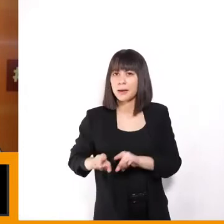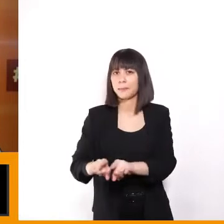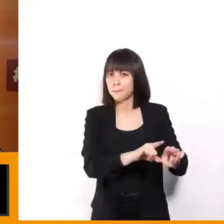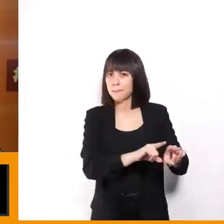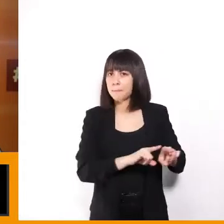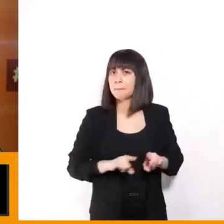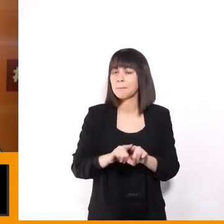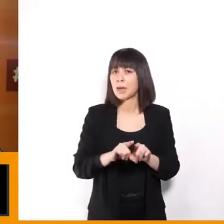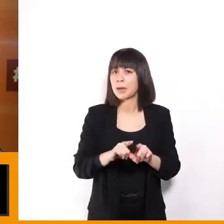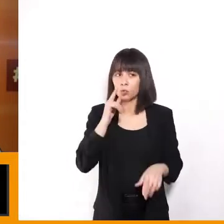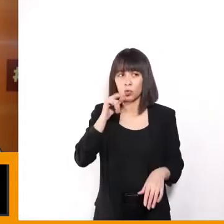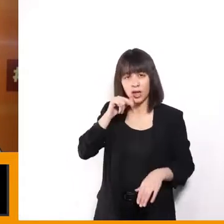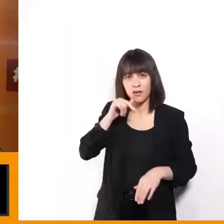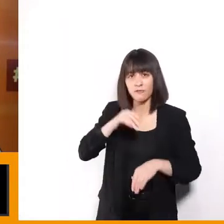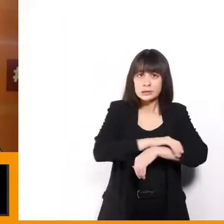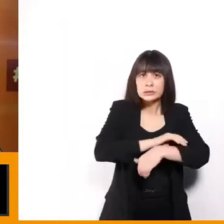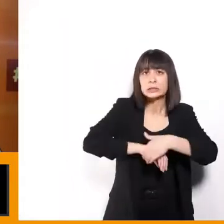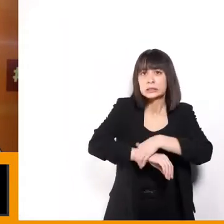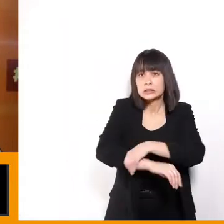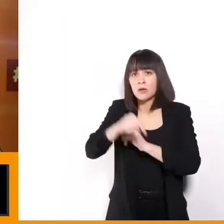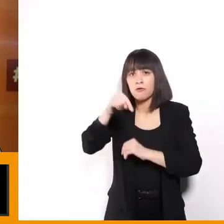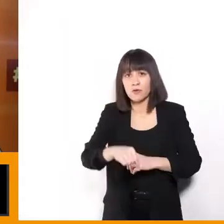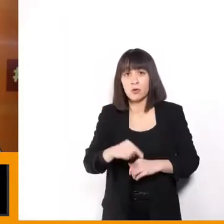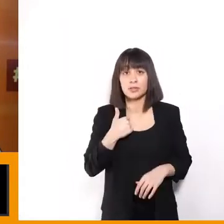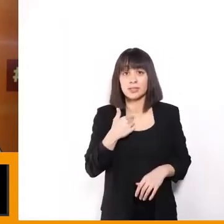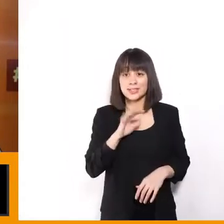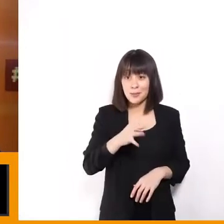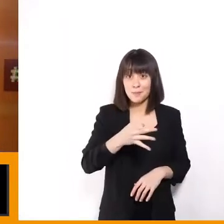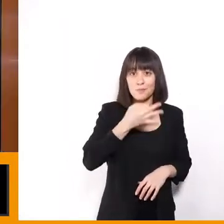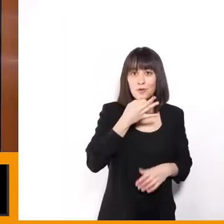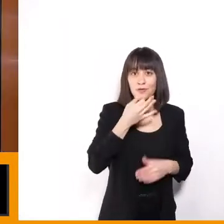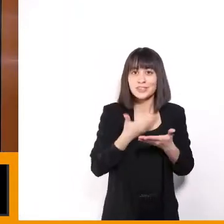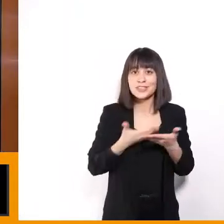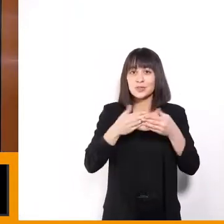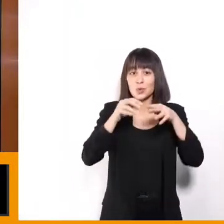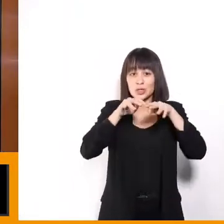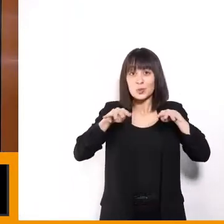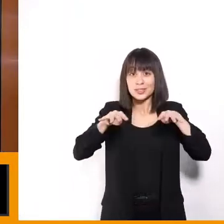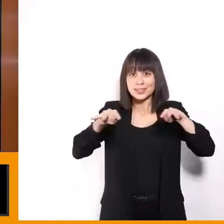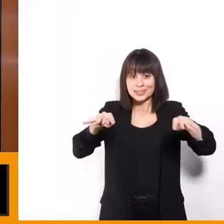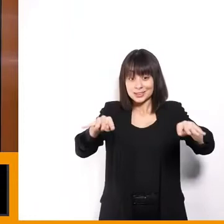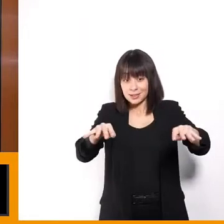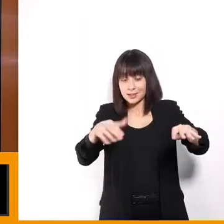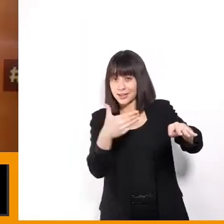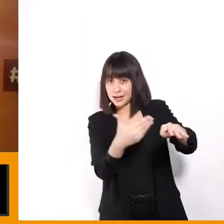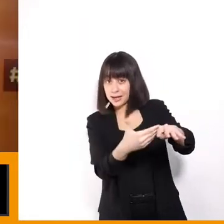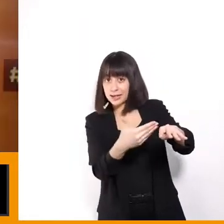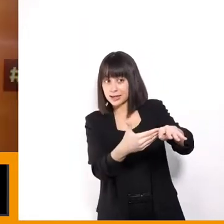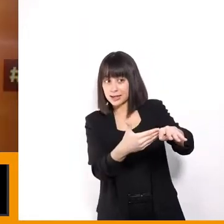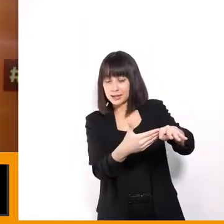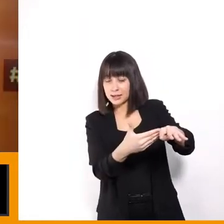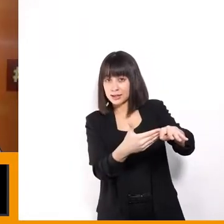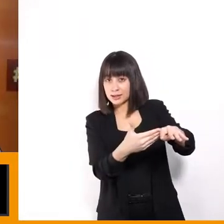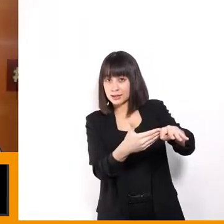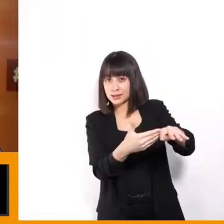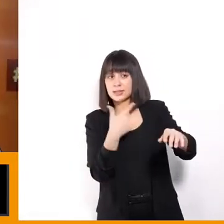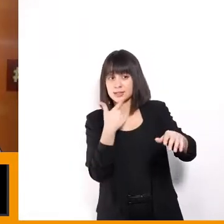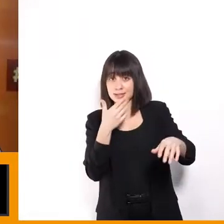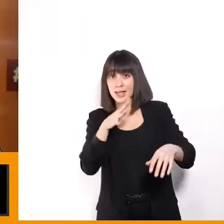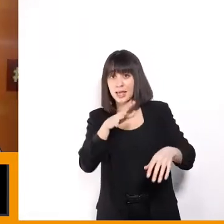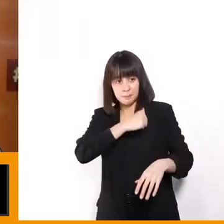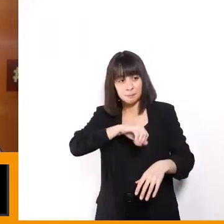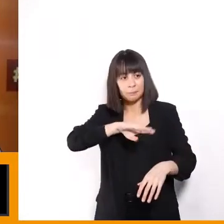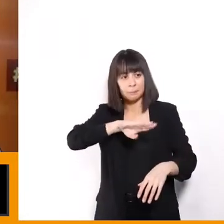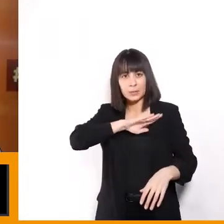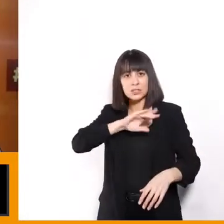mobilisation. Et il faut profiter justement de la décentralisation. La contrepartie de la décentralisation, c'est qu'il y ait une véritable prise en charge qui soit cohérente, et